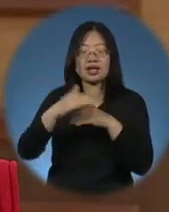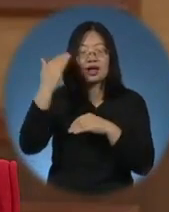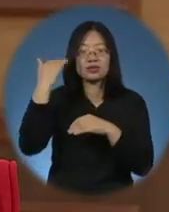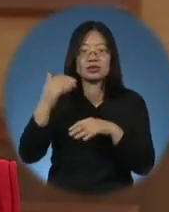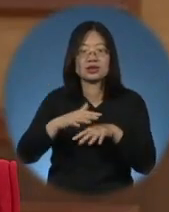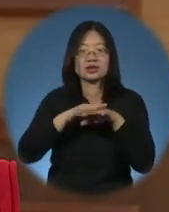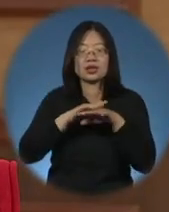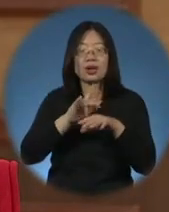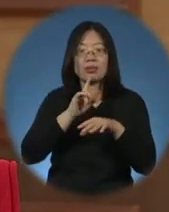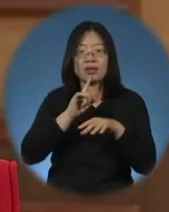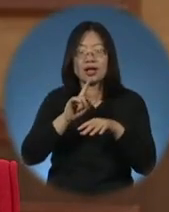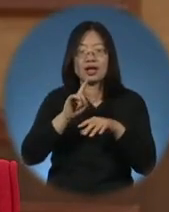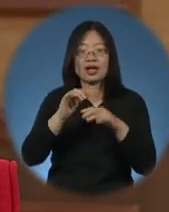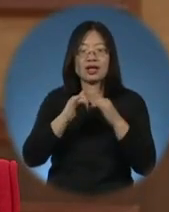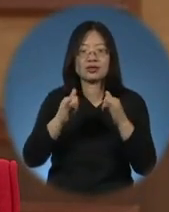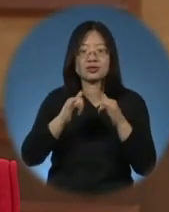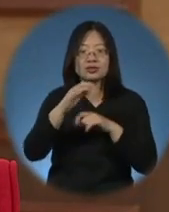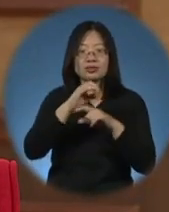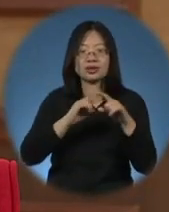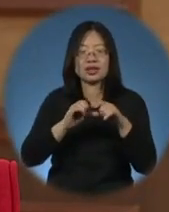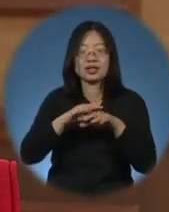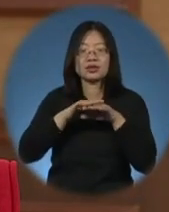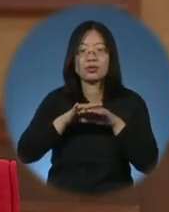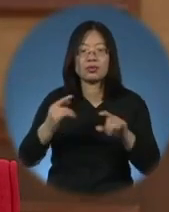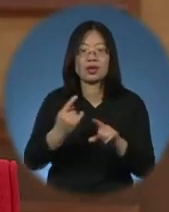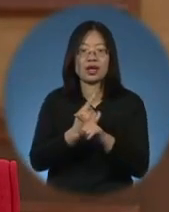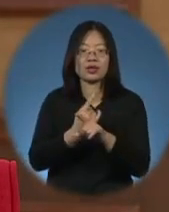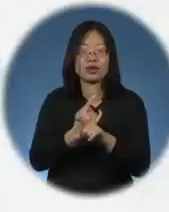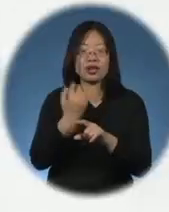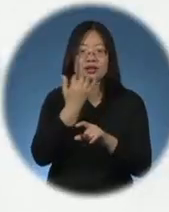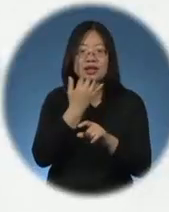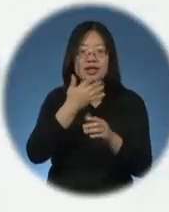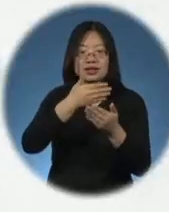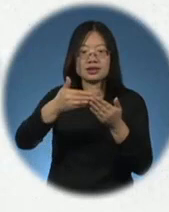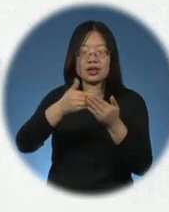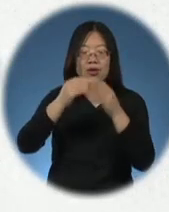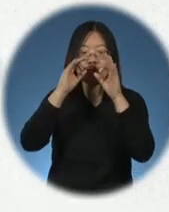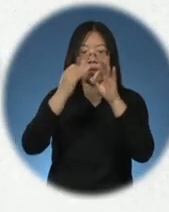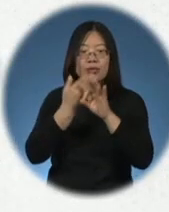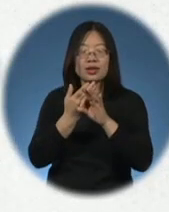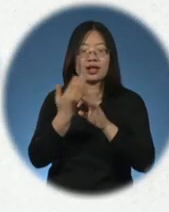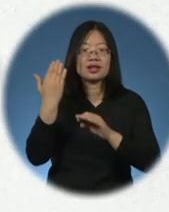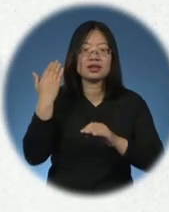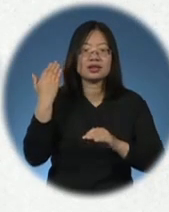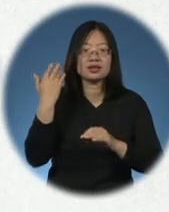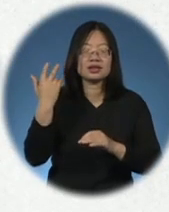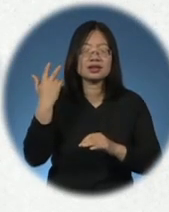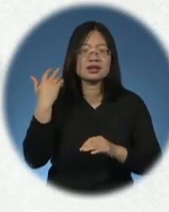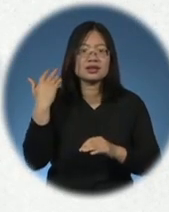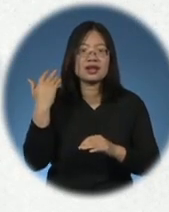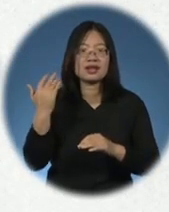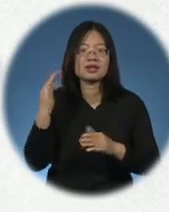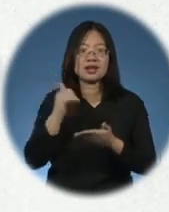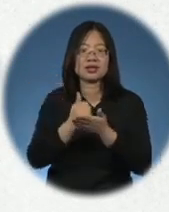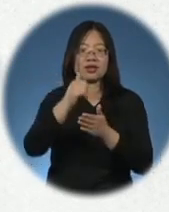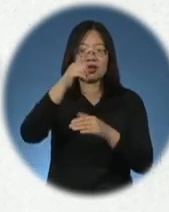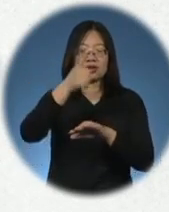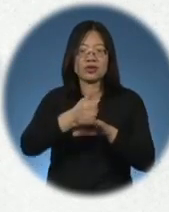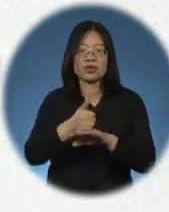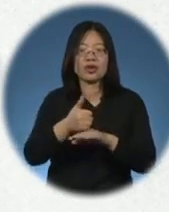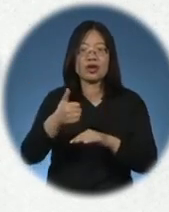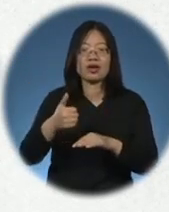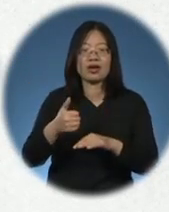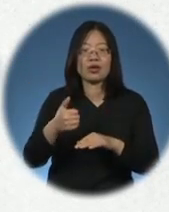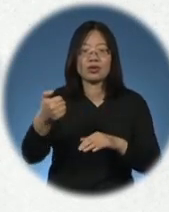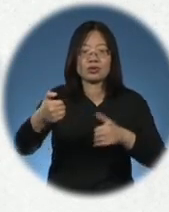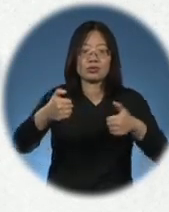지도를 말씀드린 인구 비례 지도로 바꿔서 네. 그 위에 색칠을 칠해놓고 보면 그 지난 대선이죠. 그때 결과가 거의